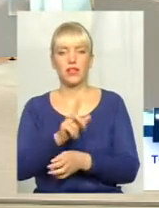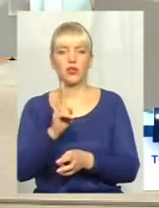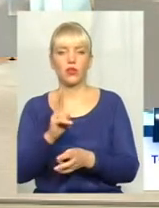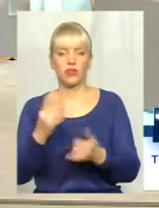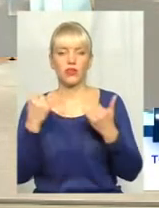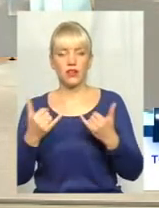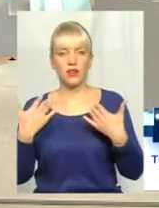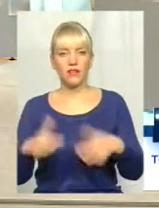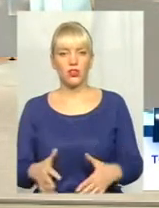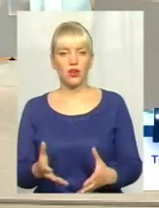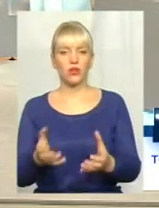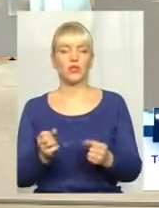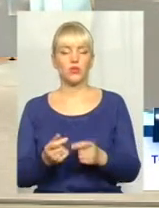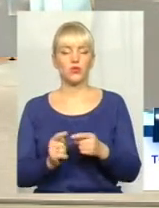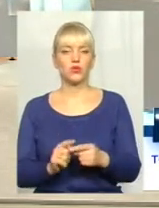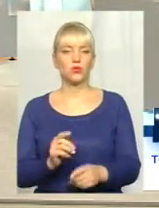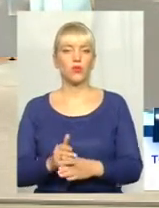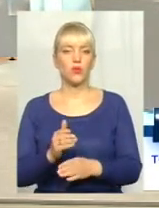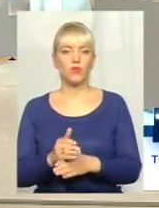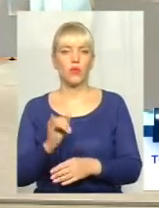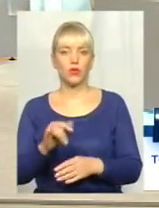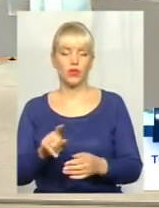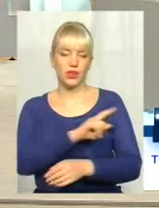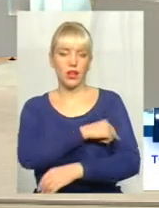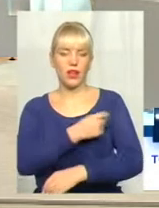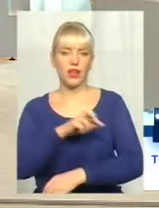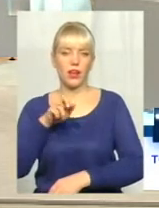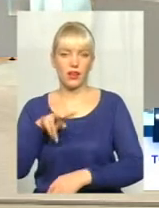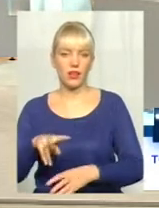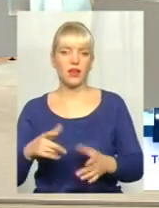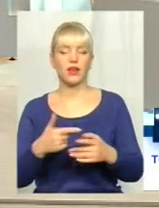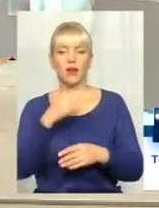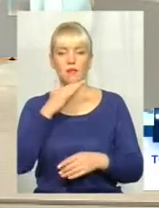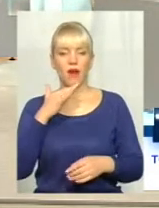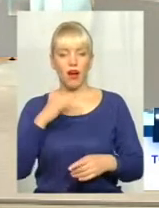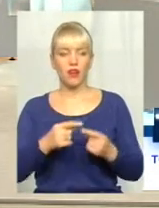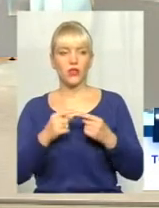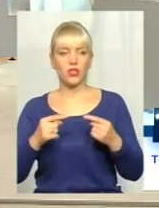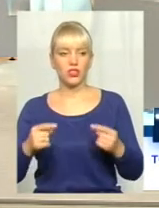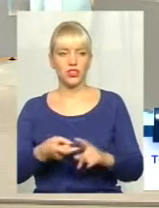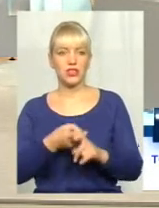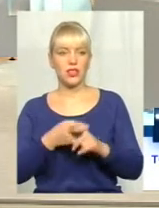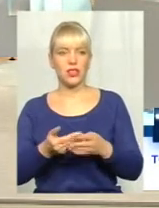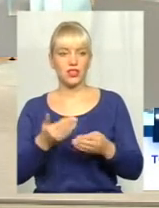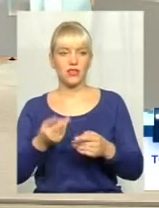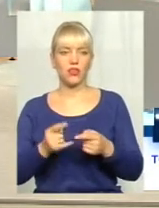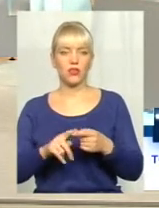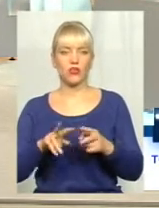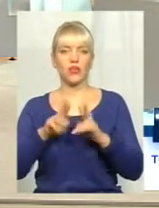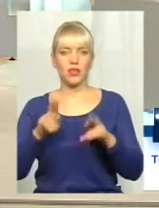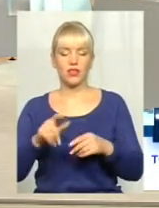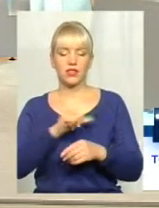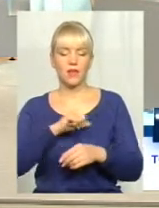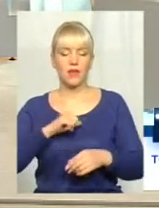вже отримують цю допомогу, і лікарняні. Дуже багато речей залежить від того, і та сама медицина, і